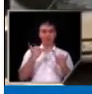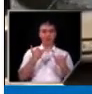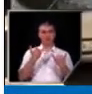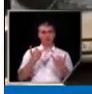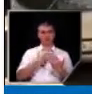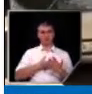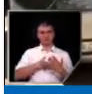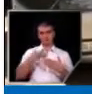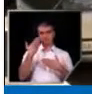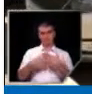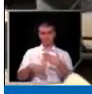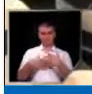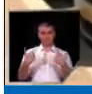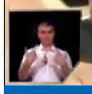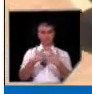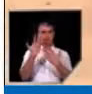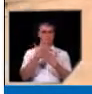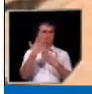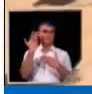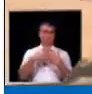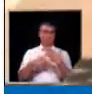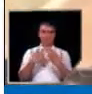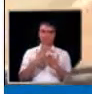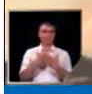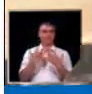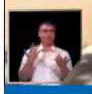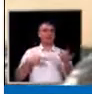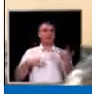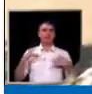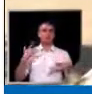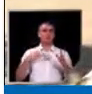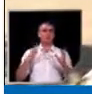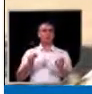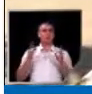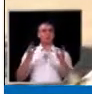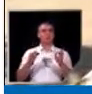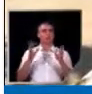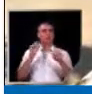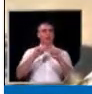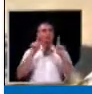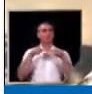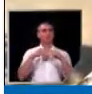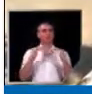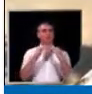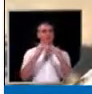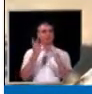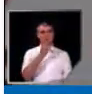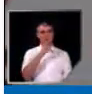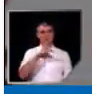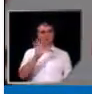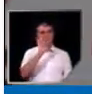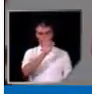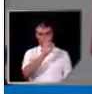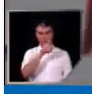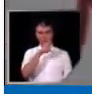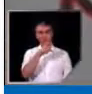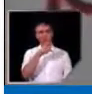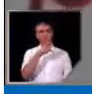משהחגים הסתיימו, צוק איתן מאחורינו, וכבר אין תירוצים לדחיות של מסגרת ראויה לילדיה,